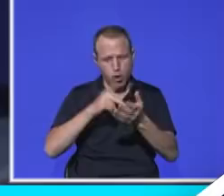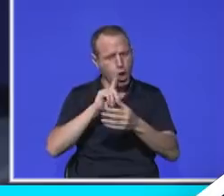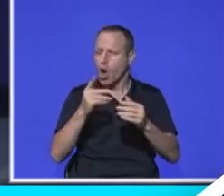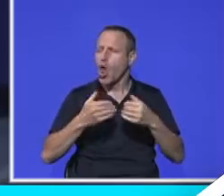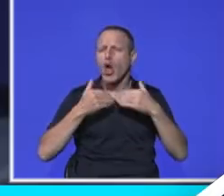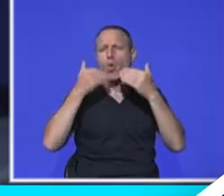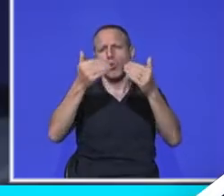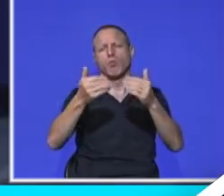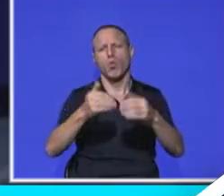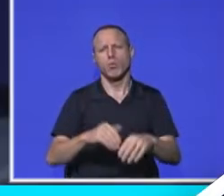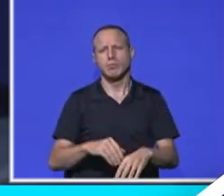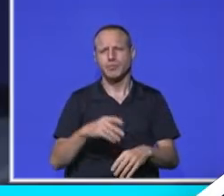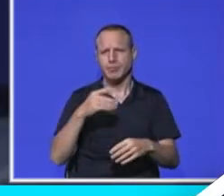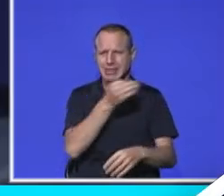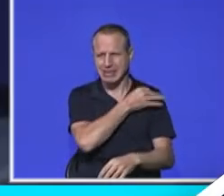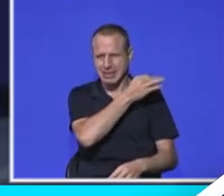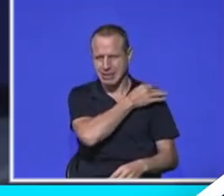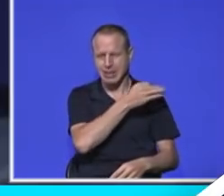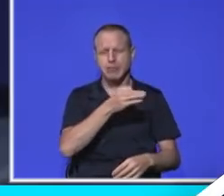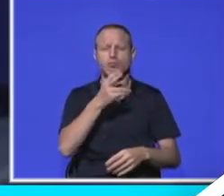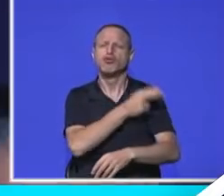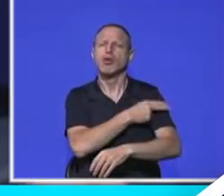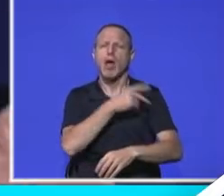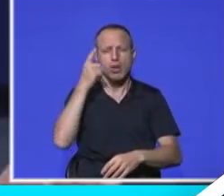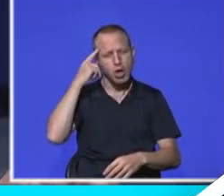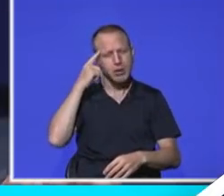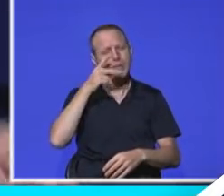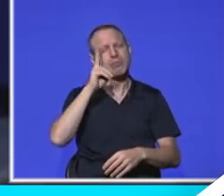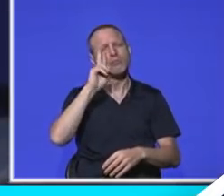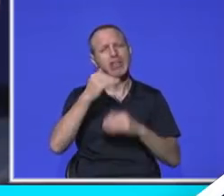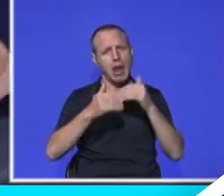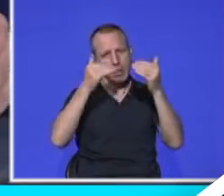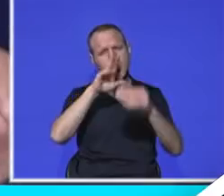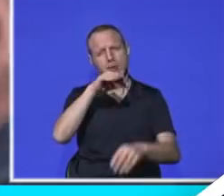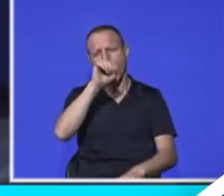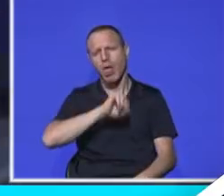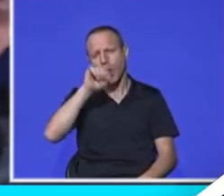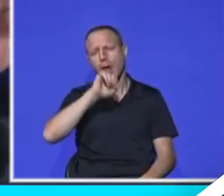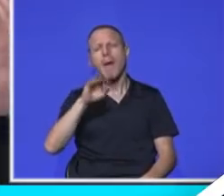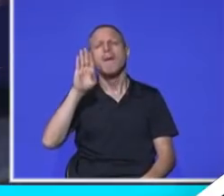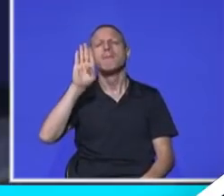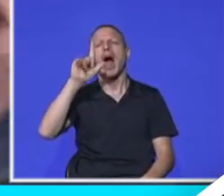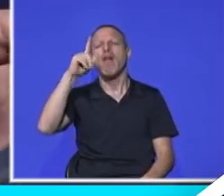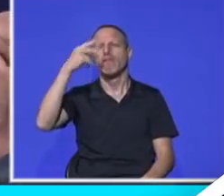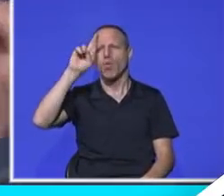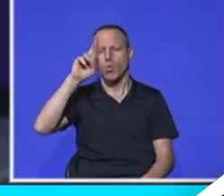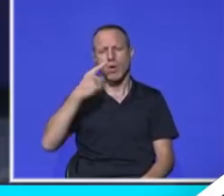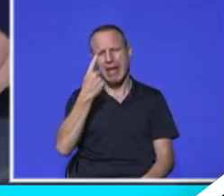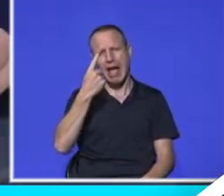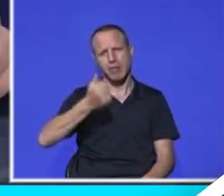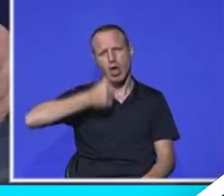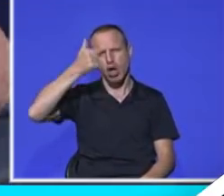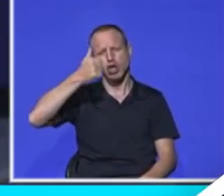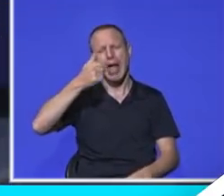קצין משטרה יודע שכדי להתקדם, הוא צריך להתחנף לבלפור. אחד מראשי המפגינים דיבר משהו על דורון ידיד, שאסור